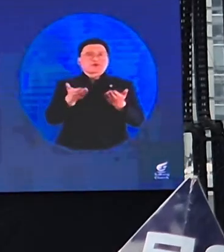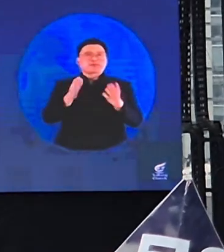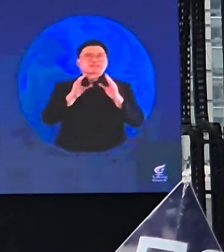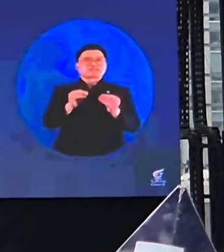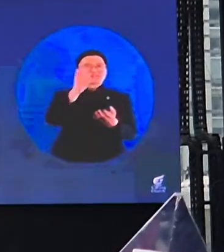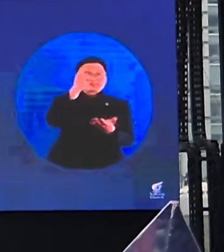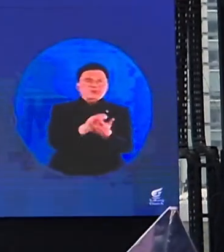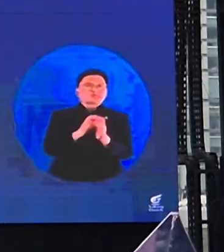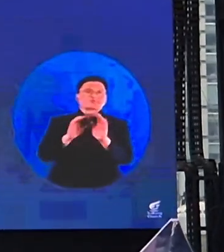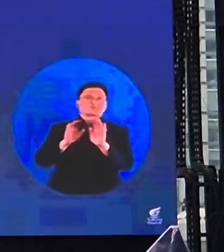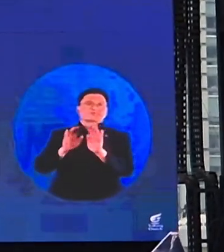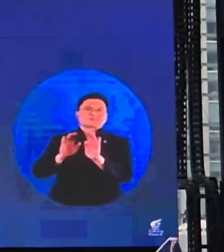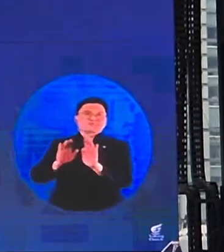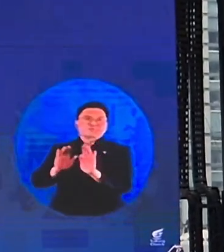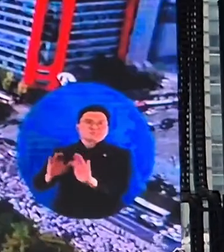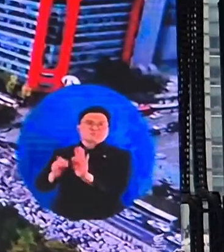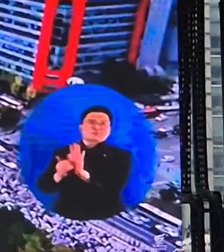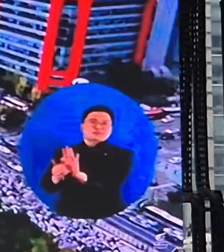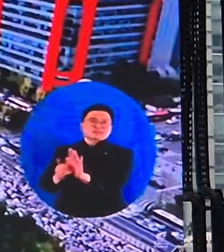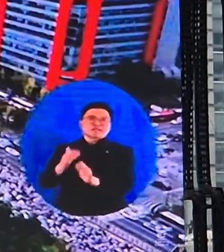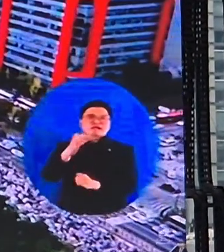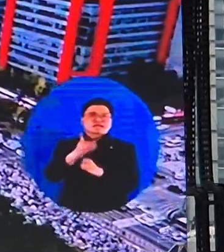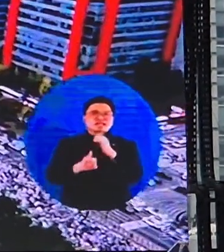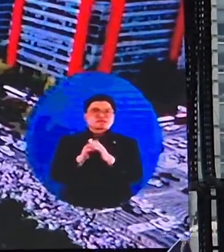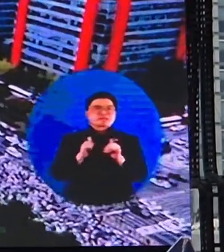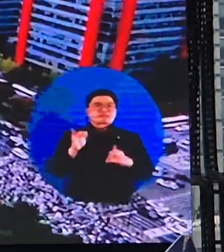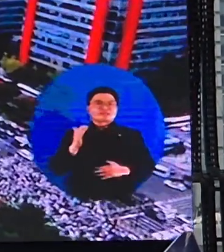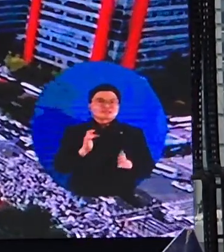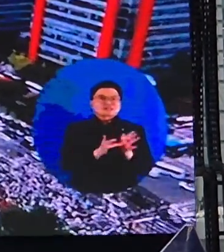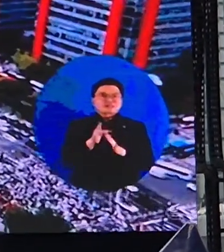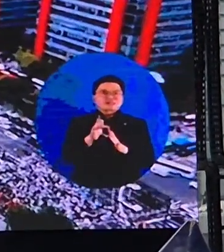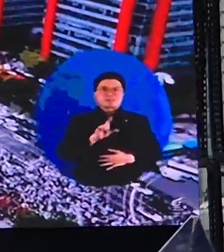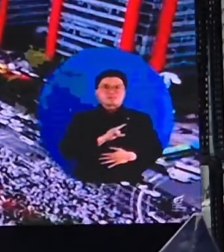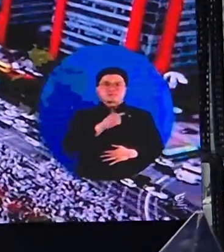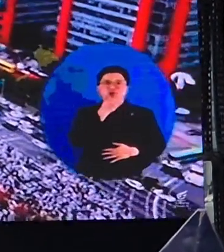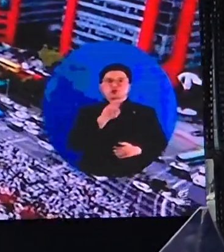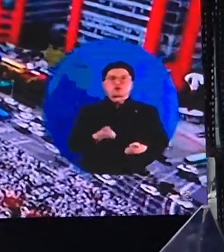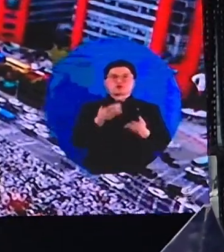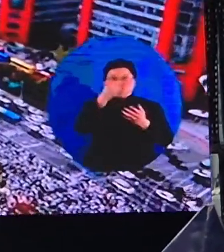것이 아니에요. 하나님이 함께 하시고 원합니다.